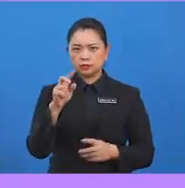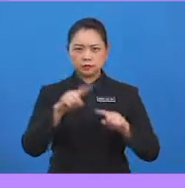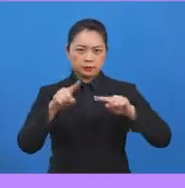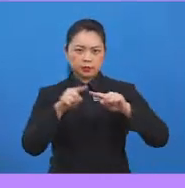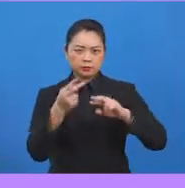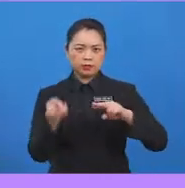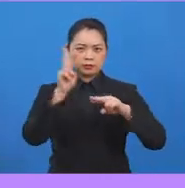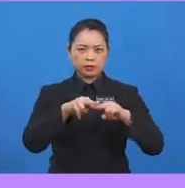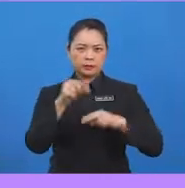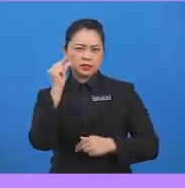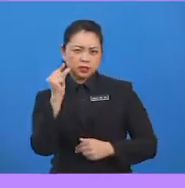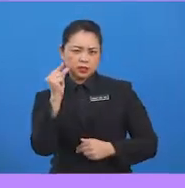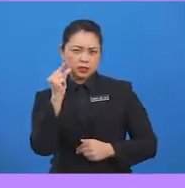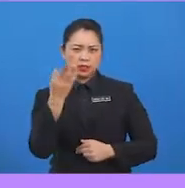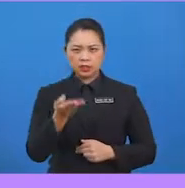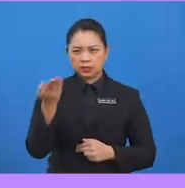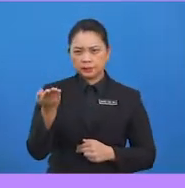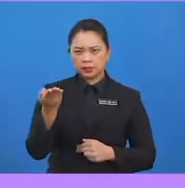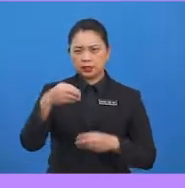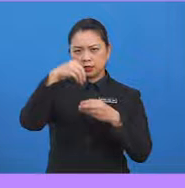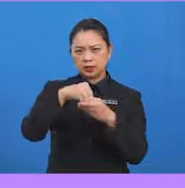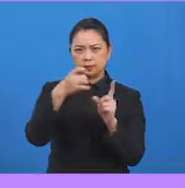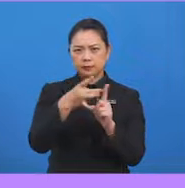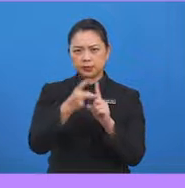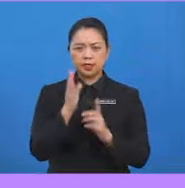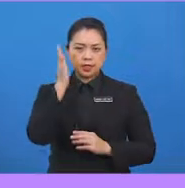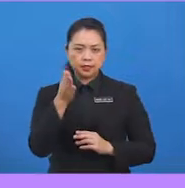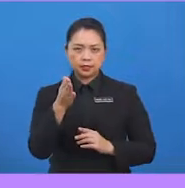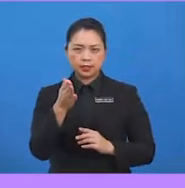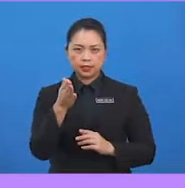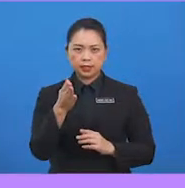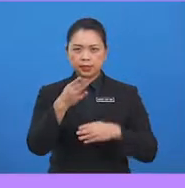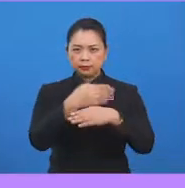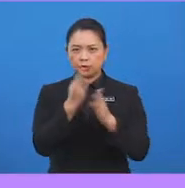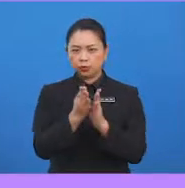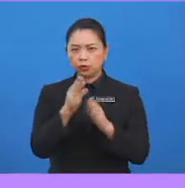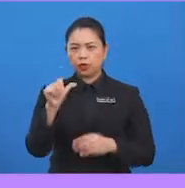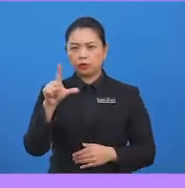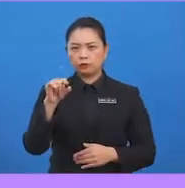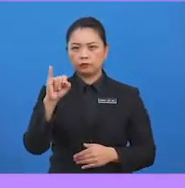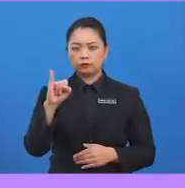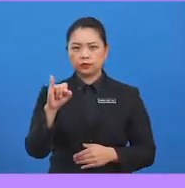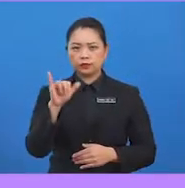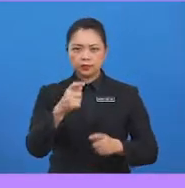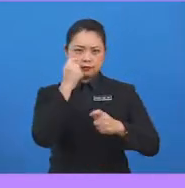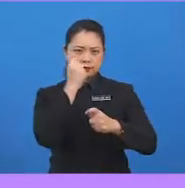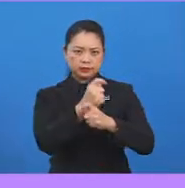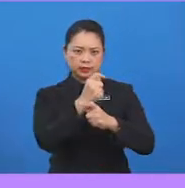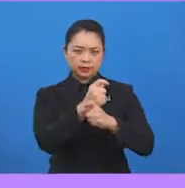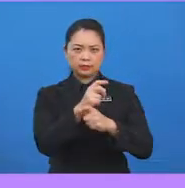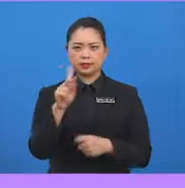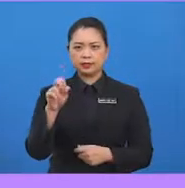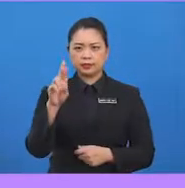karbon, kromium dan nikel ke dalam besi akan membentuk aloi keluli nirkarat yang tahan